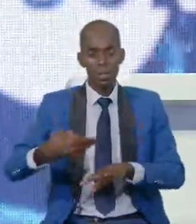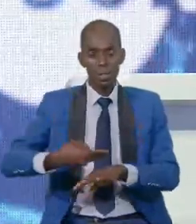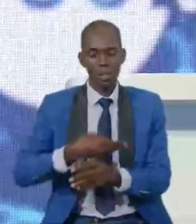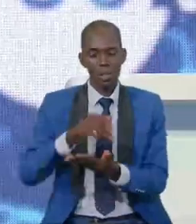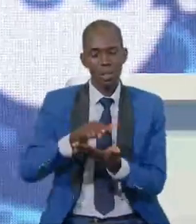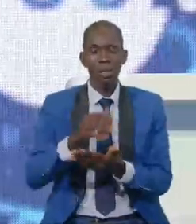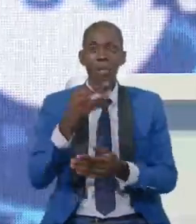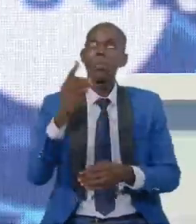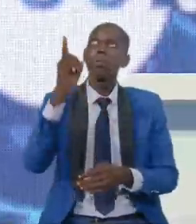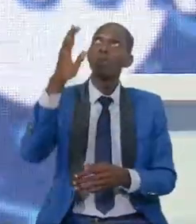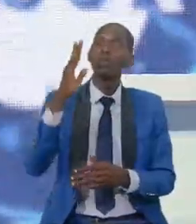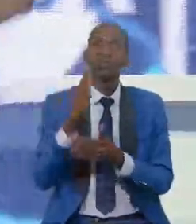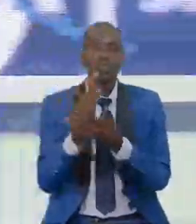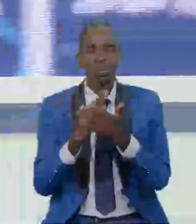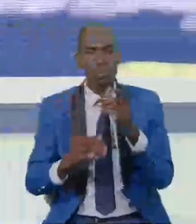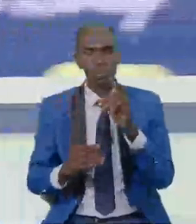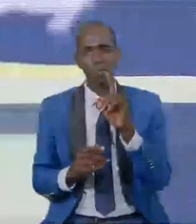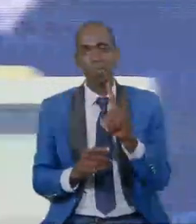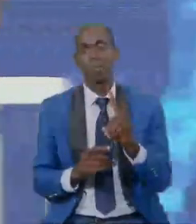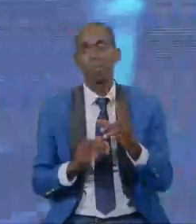l'agneau de Dieu, quelqu'un